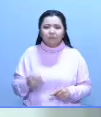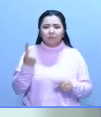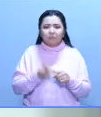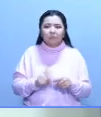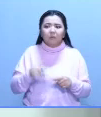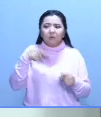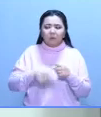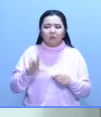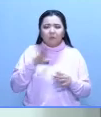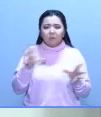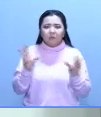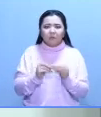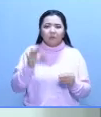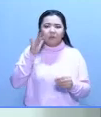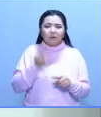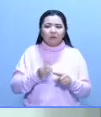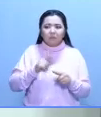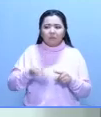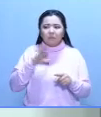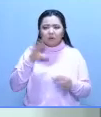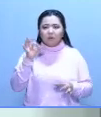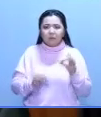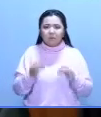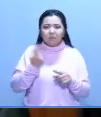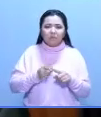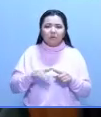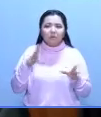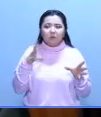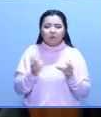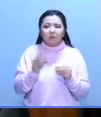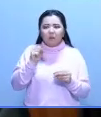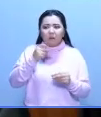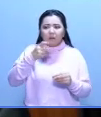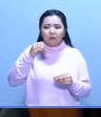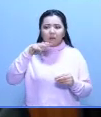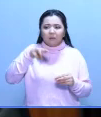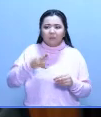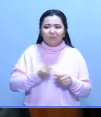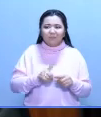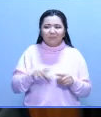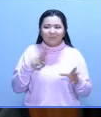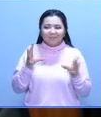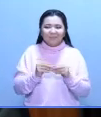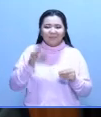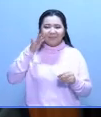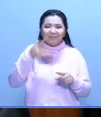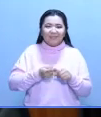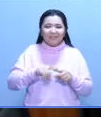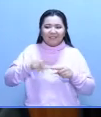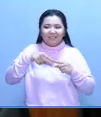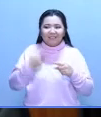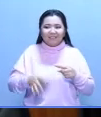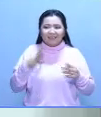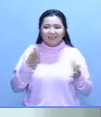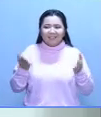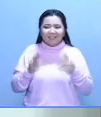Осыған дейін мемлекеттік қызмет істері және сыбайлас жемқорлыққа қарсы іс-қимыл агенттігінің қатысуымен шенеунік 3 миллион теңге пара алды деген күдікпен